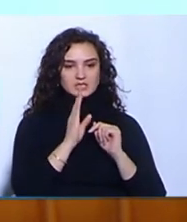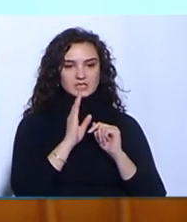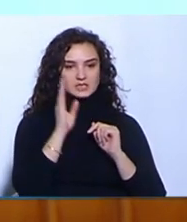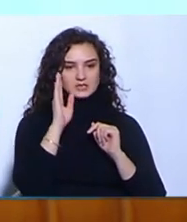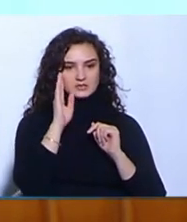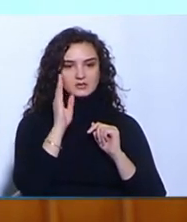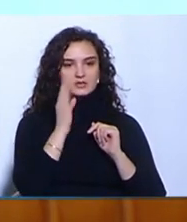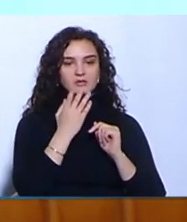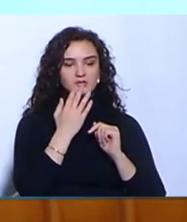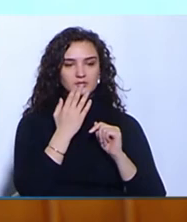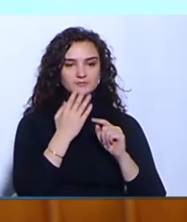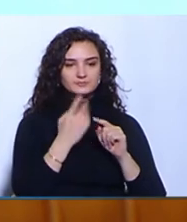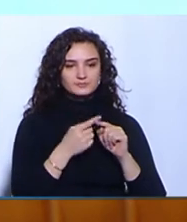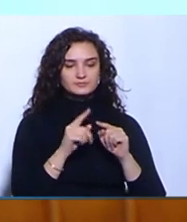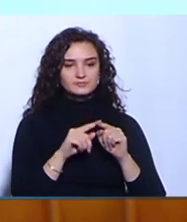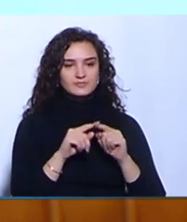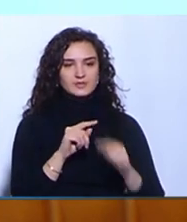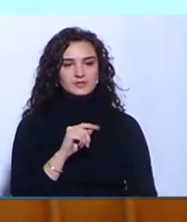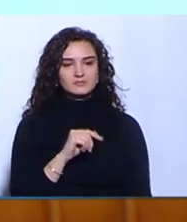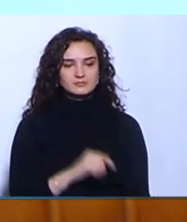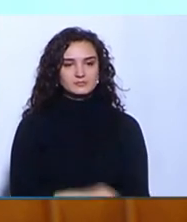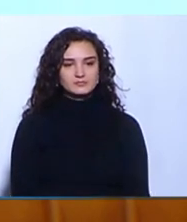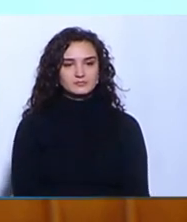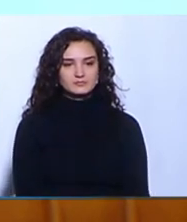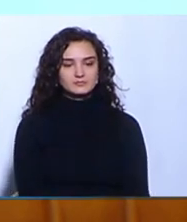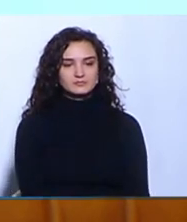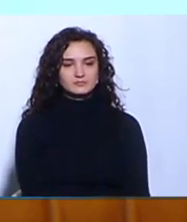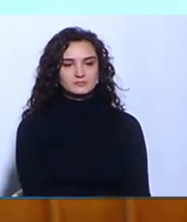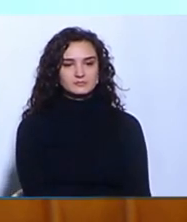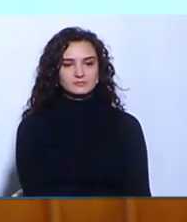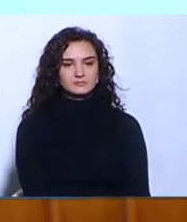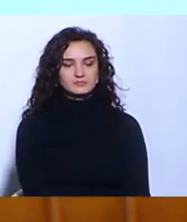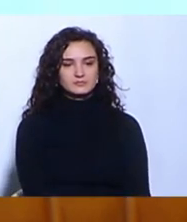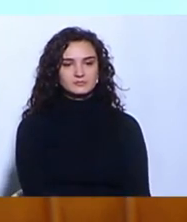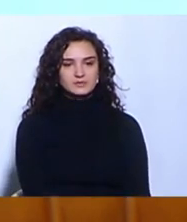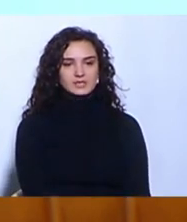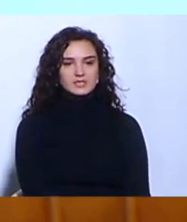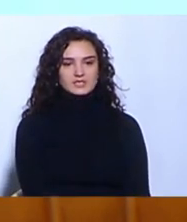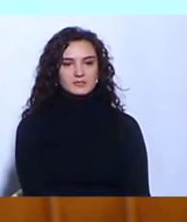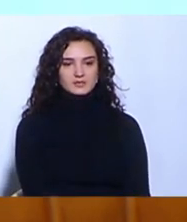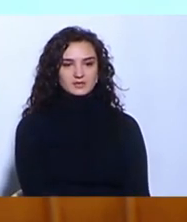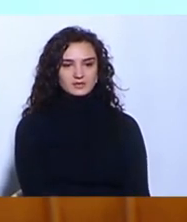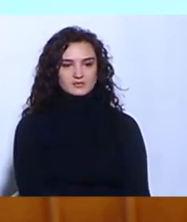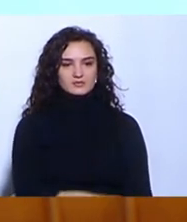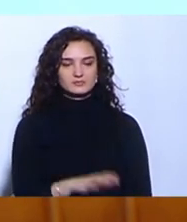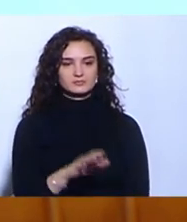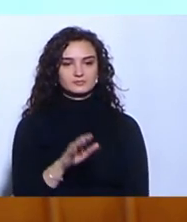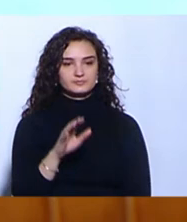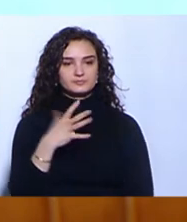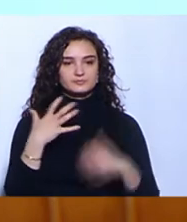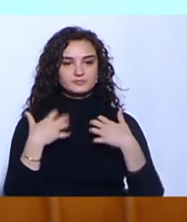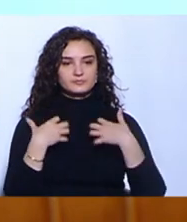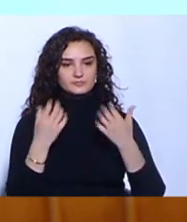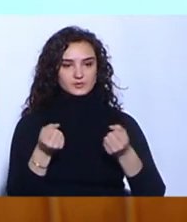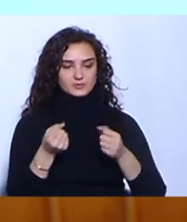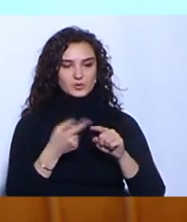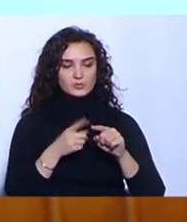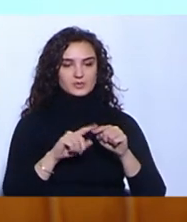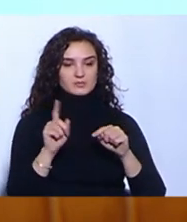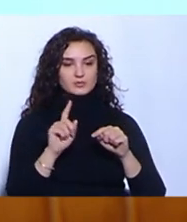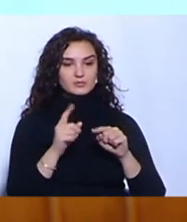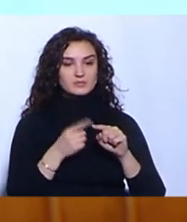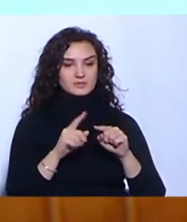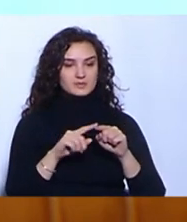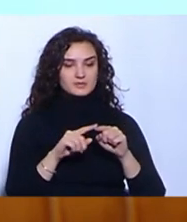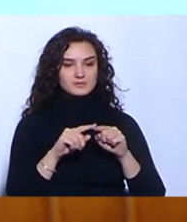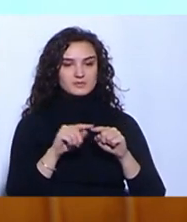სქესისა, ეთნიკური კუთვნილებისა, სოციალურ-ეკონომიკური სტატუსისა და მიუხედავად მისი დიაგნოზისა. ჩვენ საუბრობთ ჯანმრთელობაზე, რადგან ჯანმრთელობა